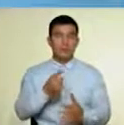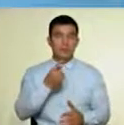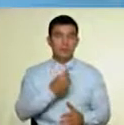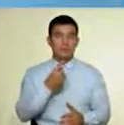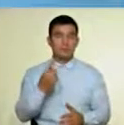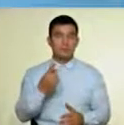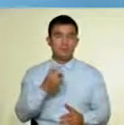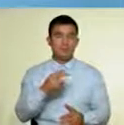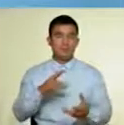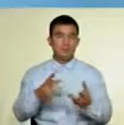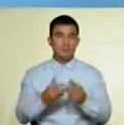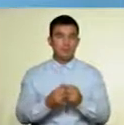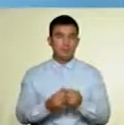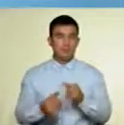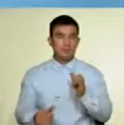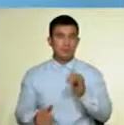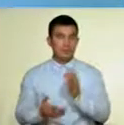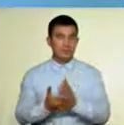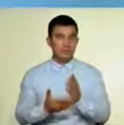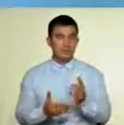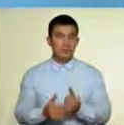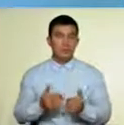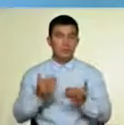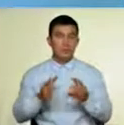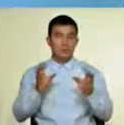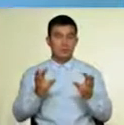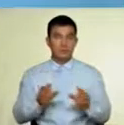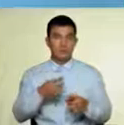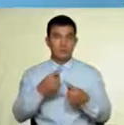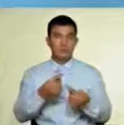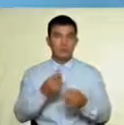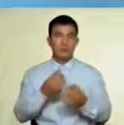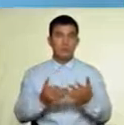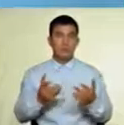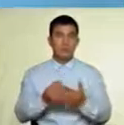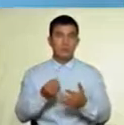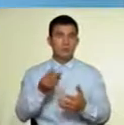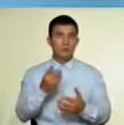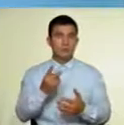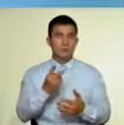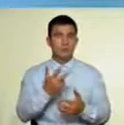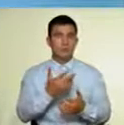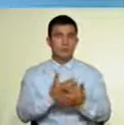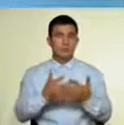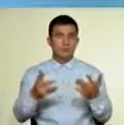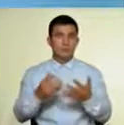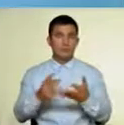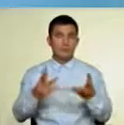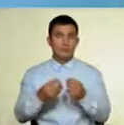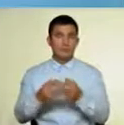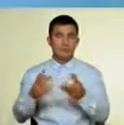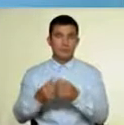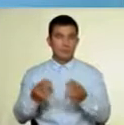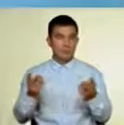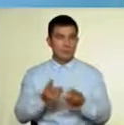yig'indisidan tuzilgan. Chunki mana bu yerda qoidada aytilmoqda. Bir nechta bir hadlarning algebraik yig'indisi bo'lishi